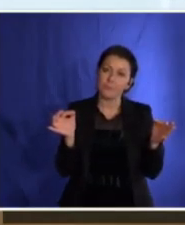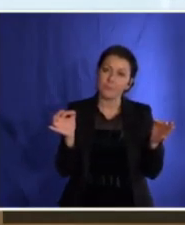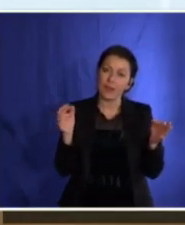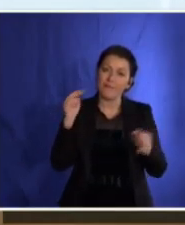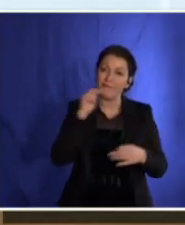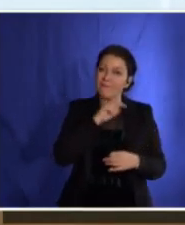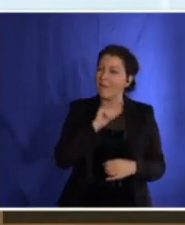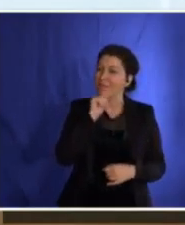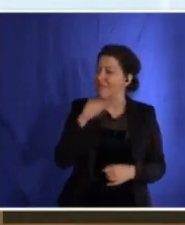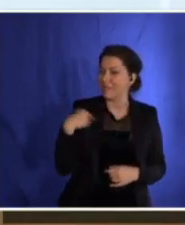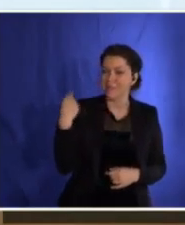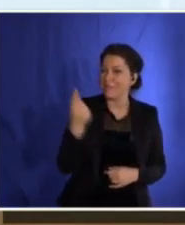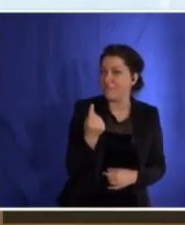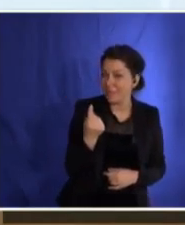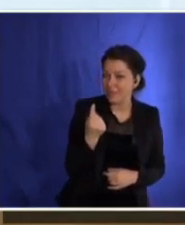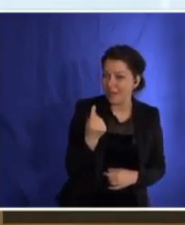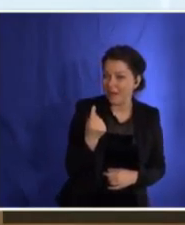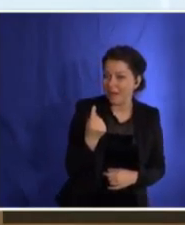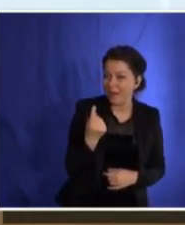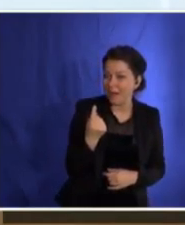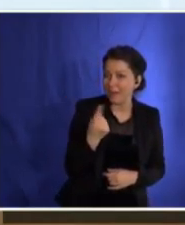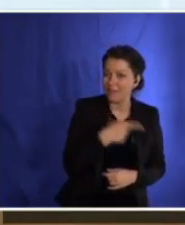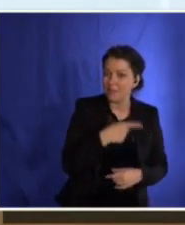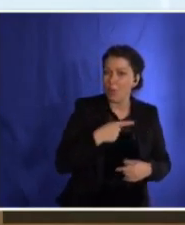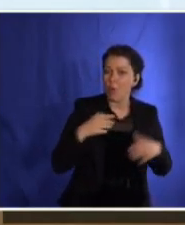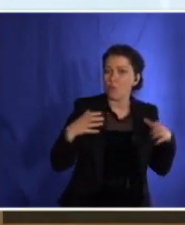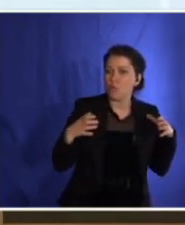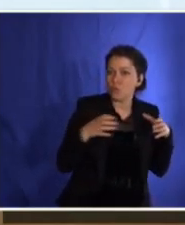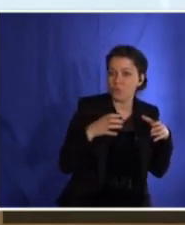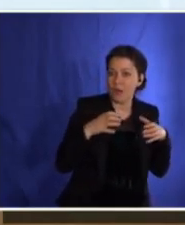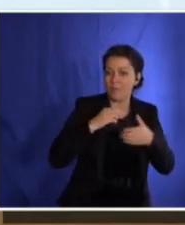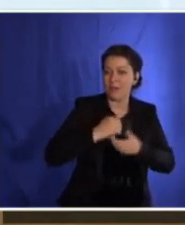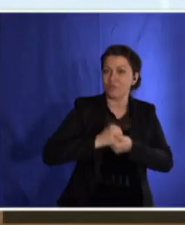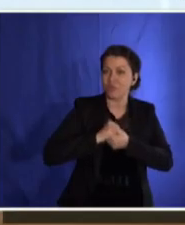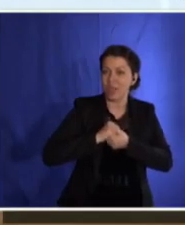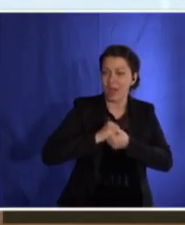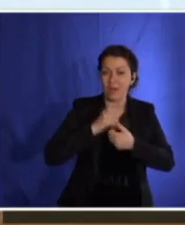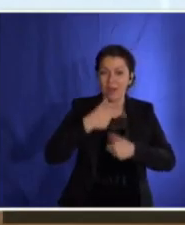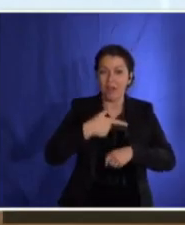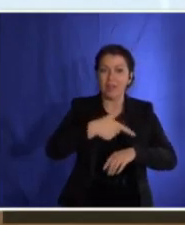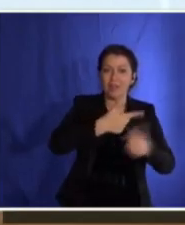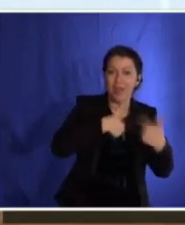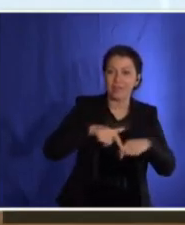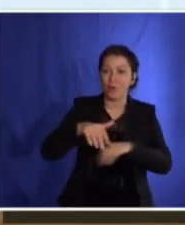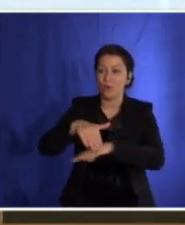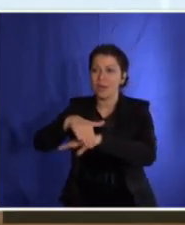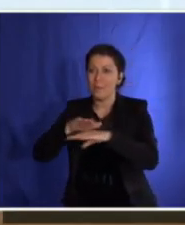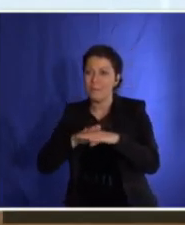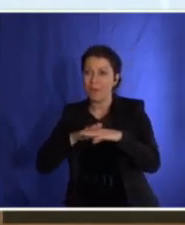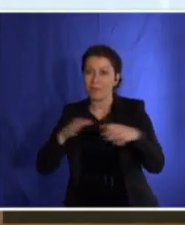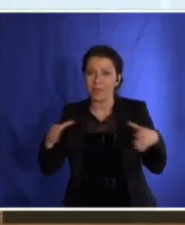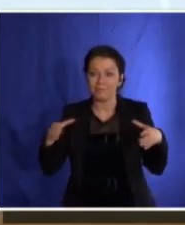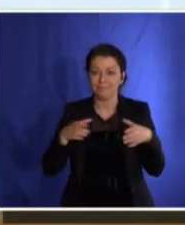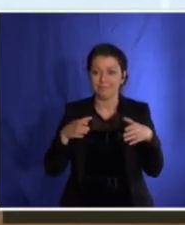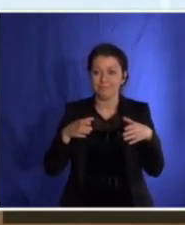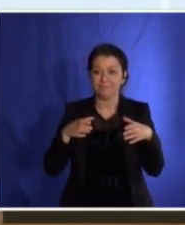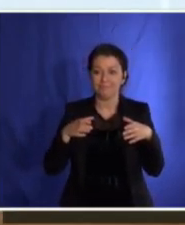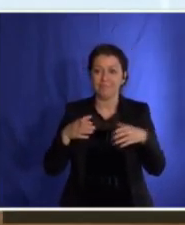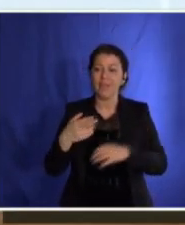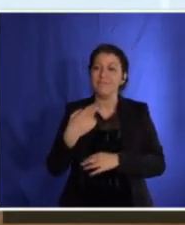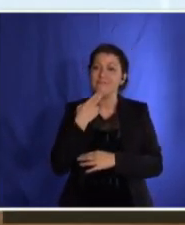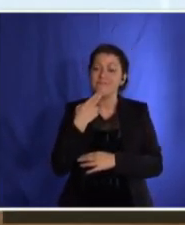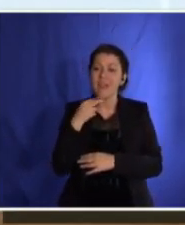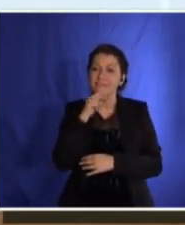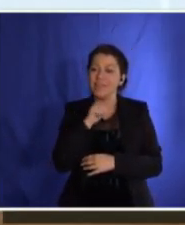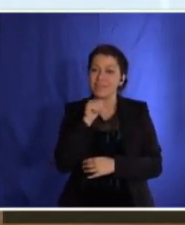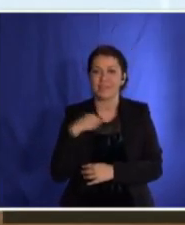wir, sollen den Zusammenhalt stärken zwischen Land und den Gemeinden? Wer, wenn nicht